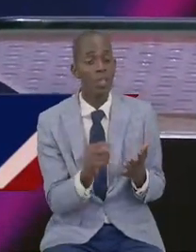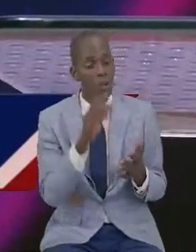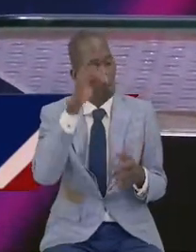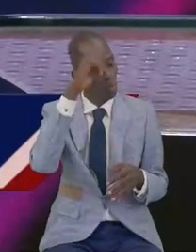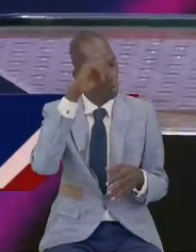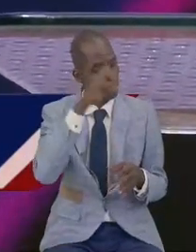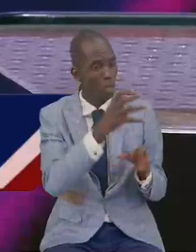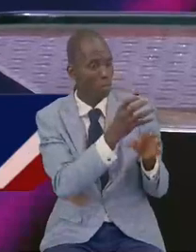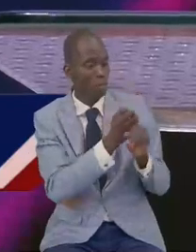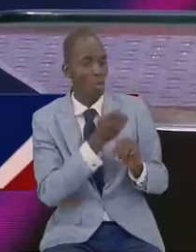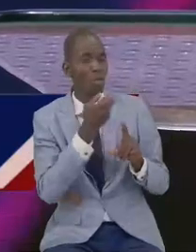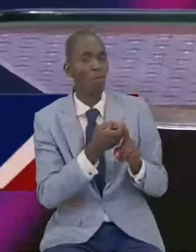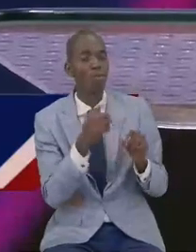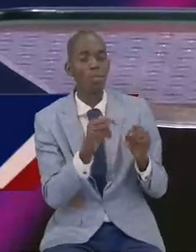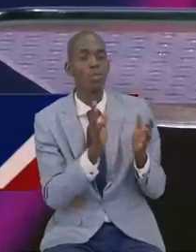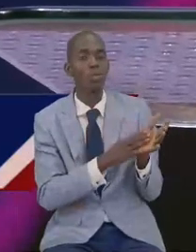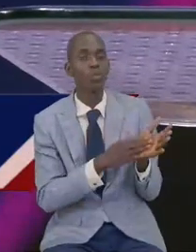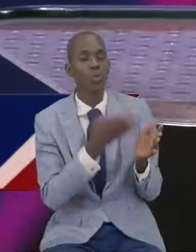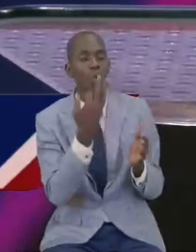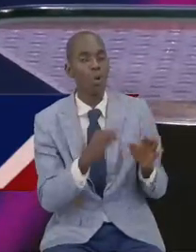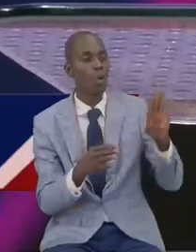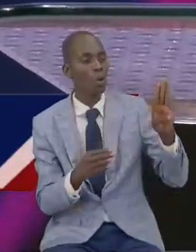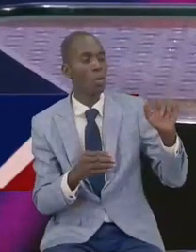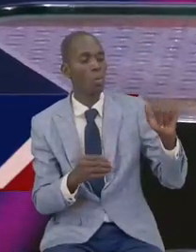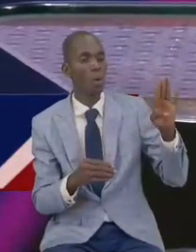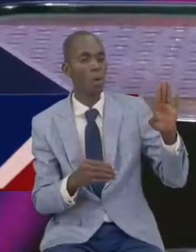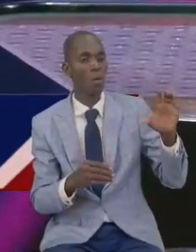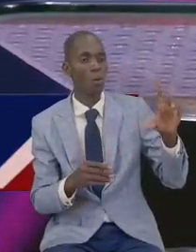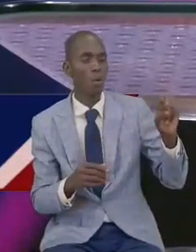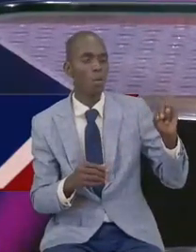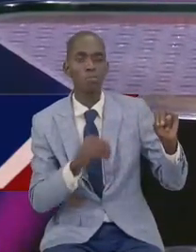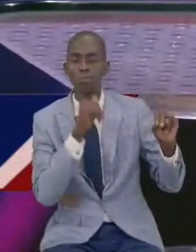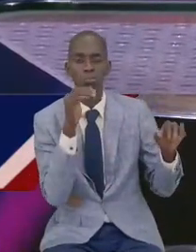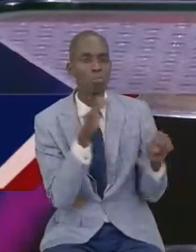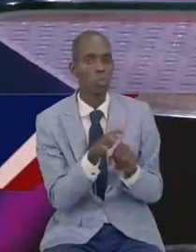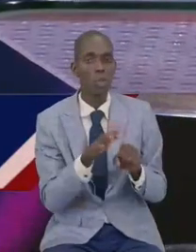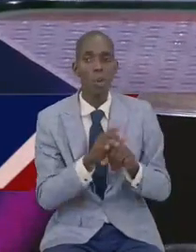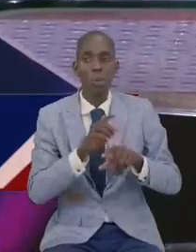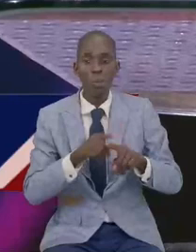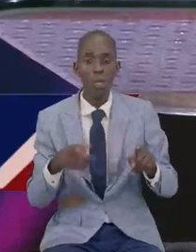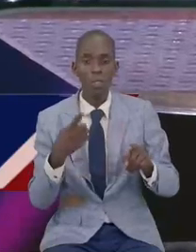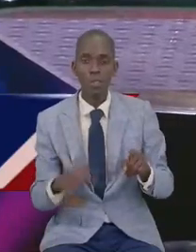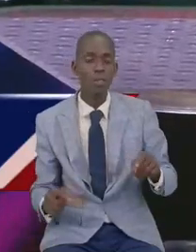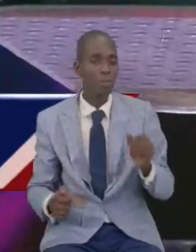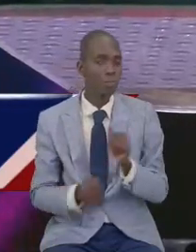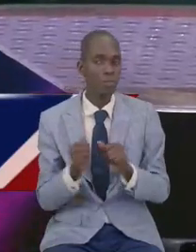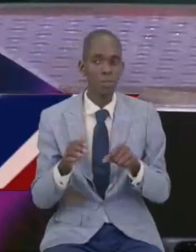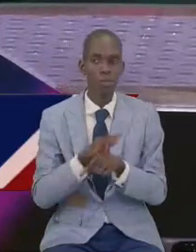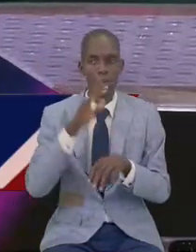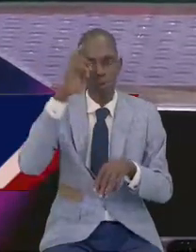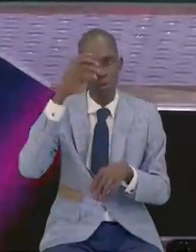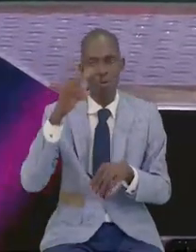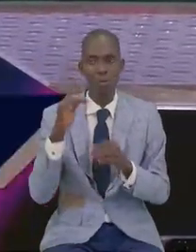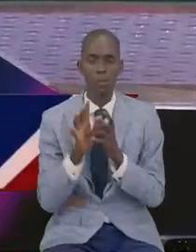de Babylone, ce n'est pas plein. Cela n'amène personne au ciel. Mais la pleine sagesse des Écritures pour les croyants. 2.